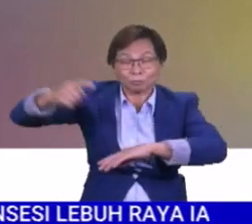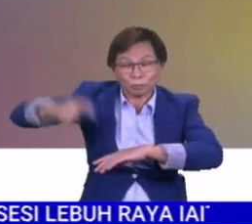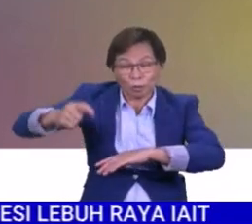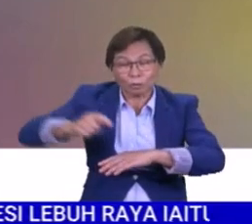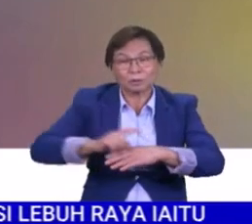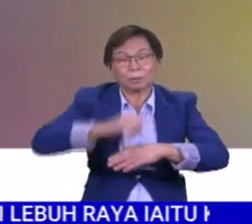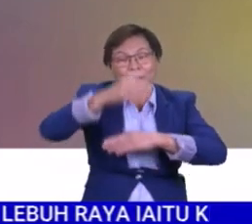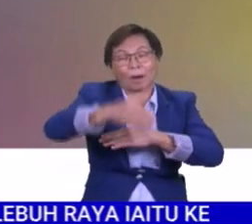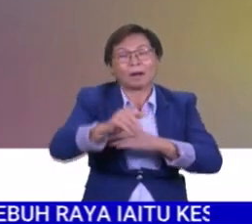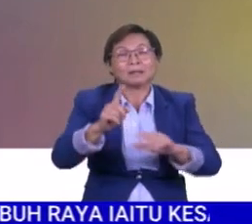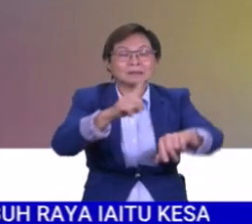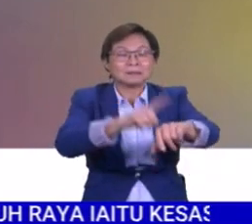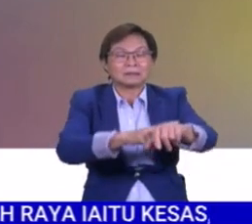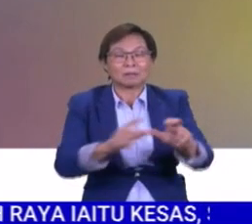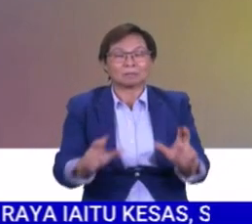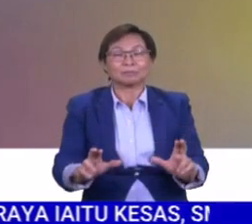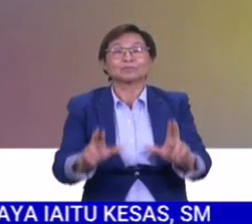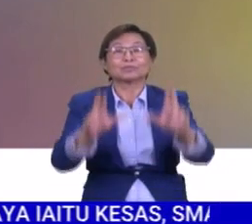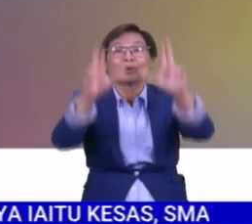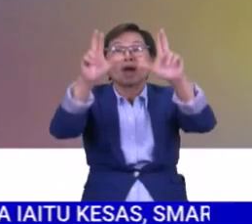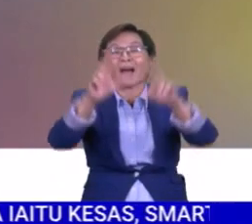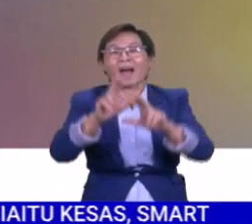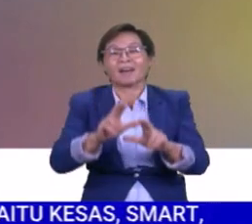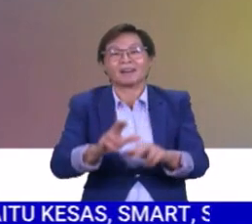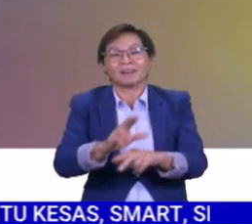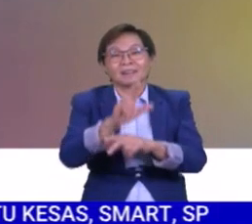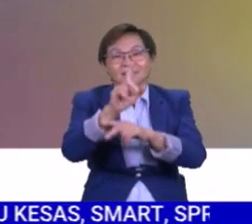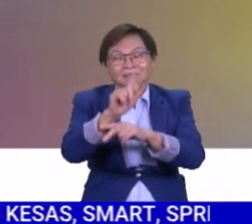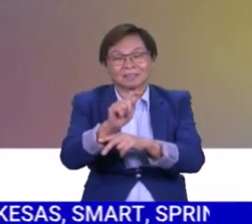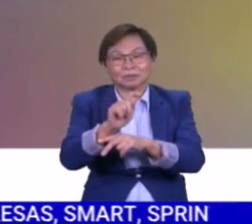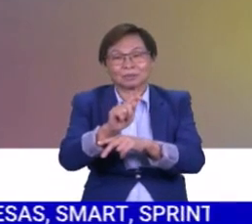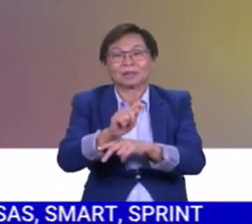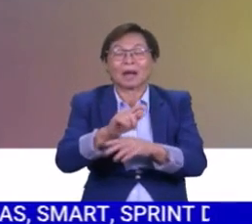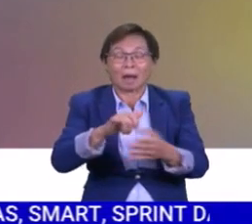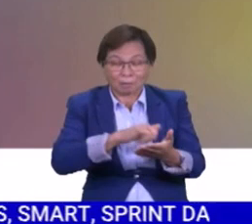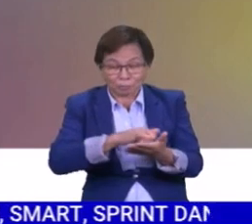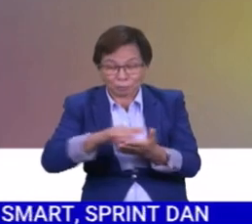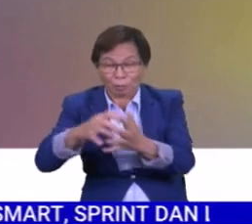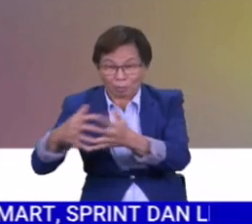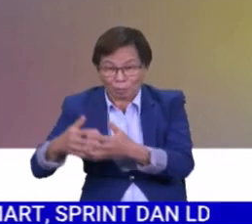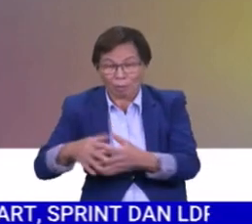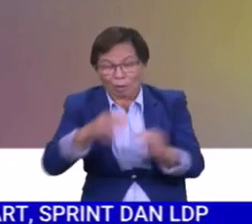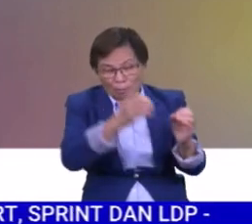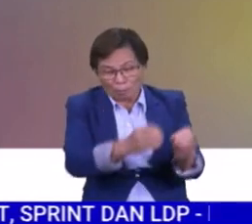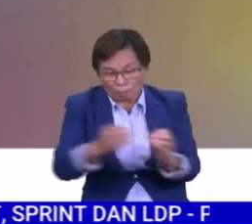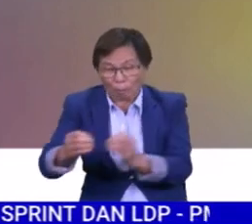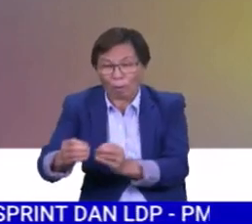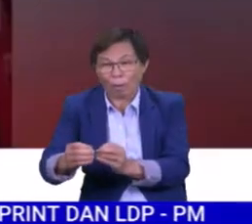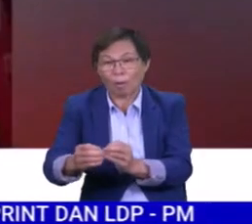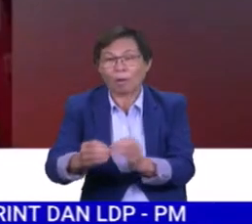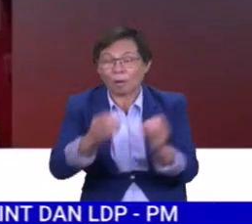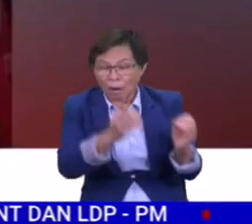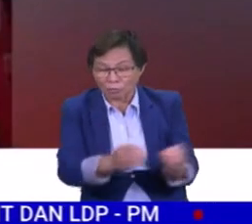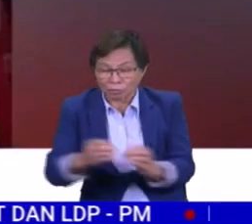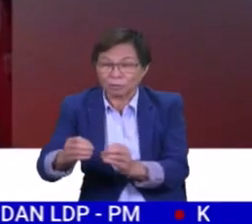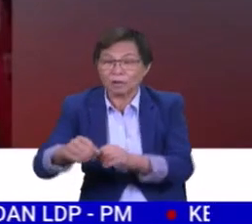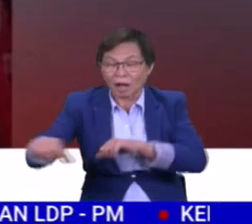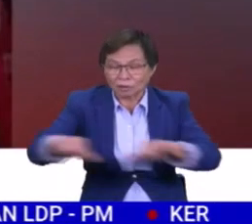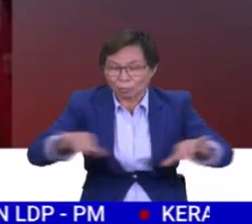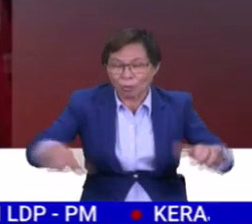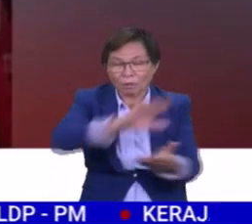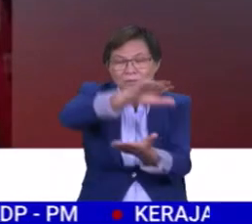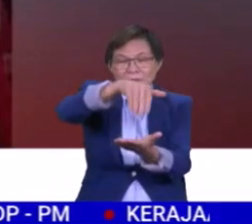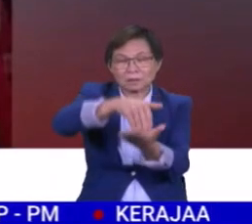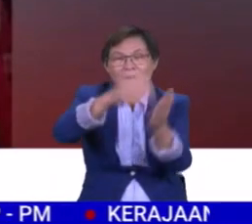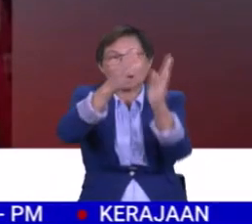pekarangan Times Square New York ketika malam Ramadhan pertama baru-baru ini kata penghancurnya activity dibuat di tengah-tengah jalan pada